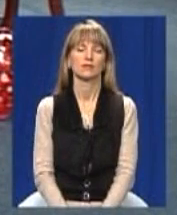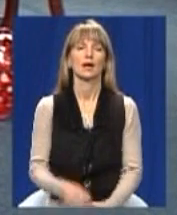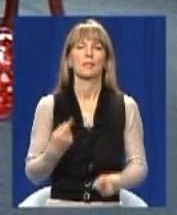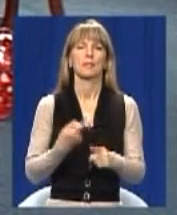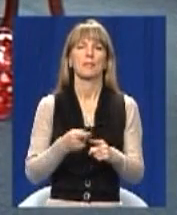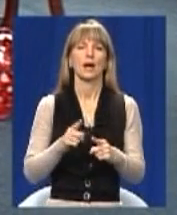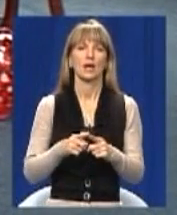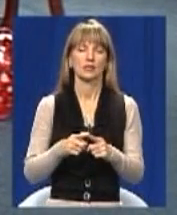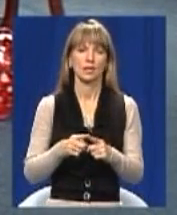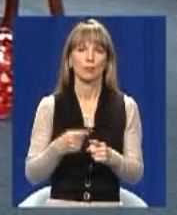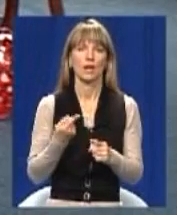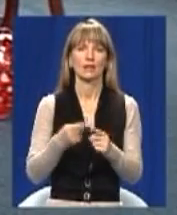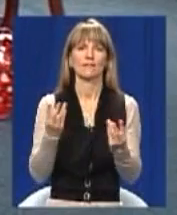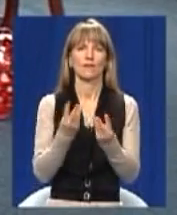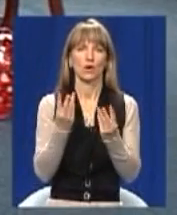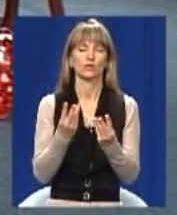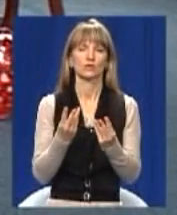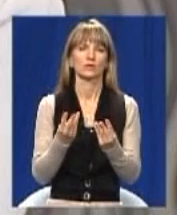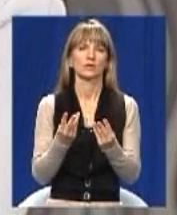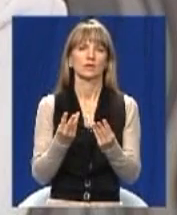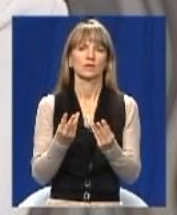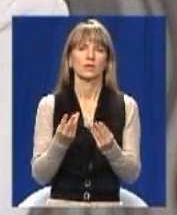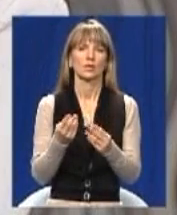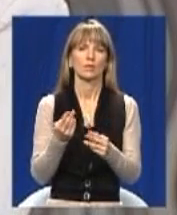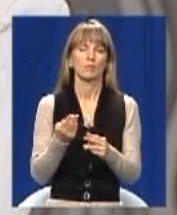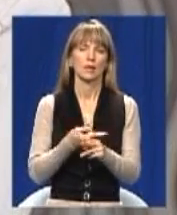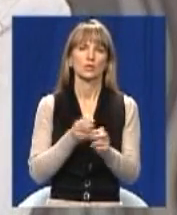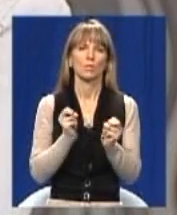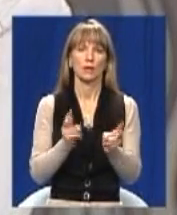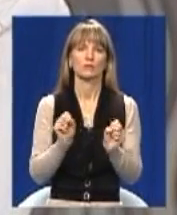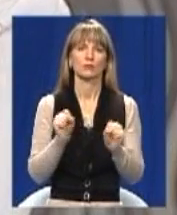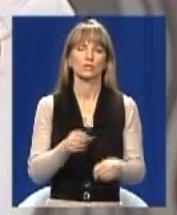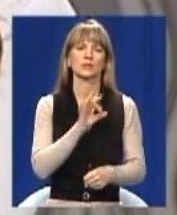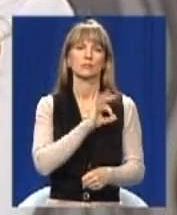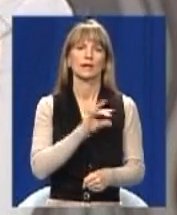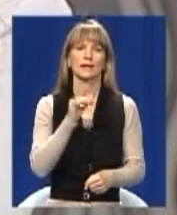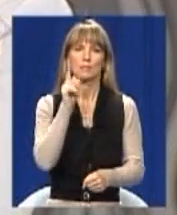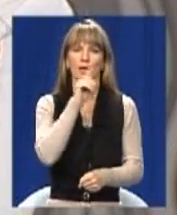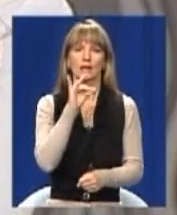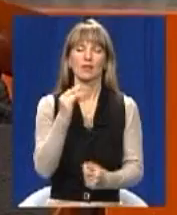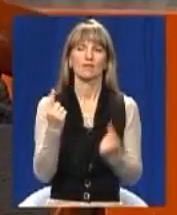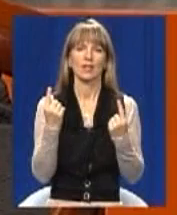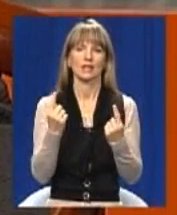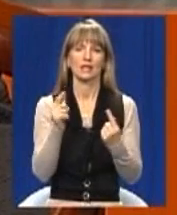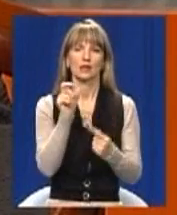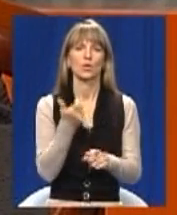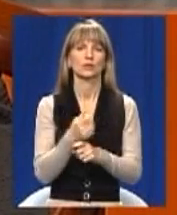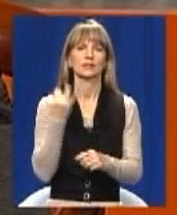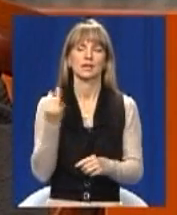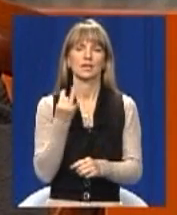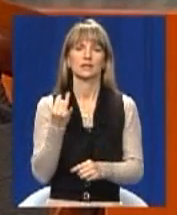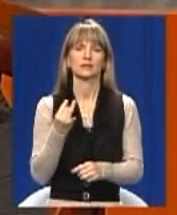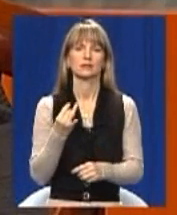Тож бенгальські вогники насправді дуже таки безобідні, і можна їх використовувати і маленьким, і великим. Як ти вважаєш? Дуже таки цікава